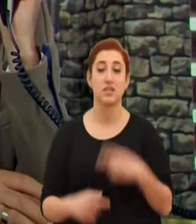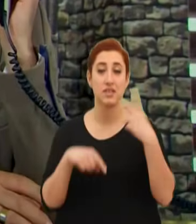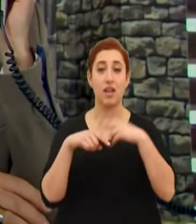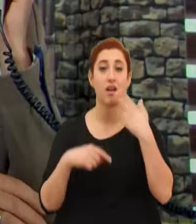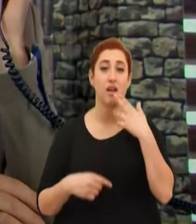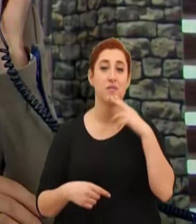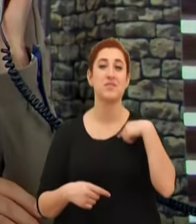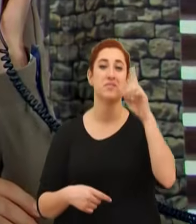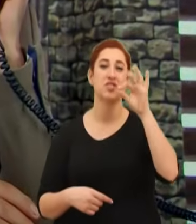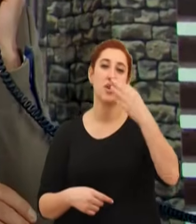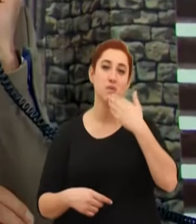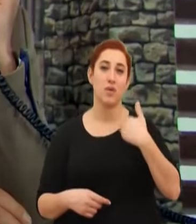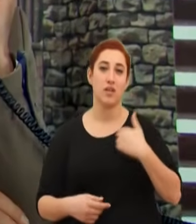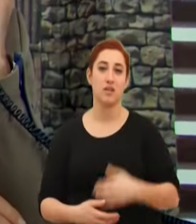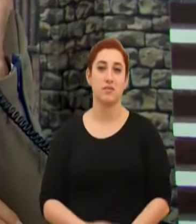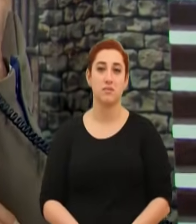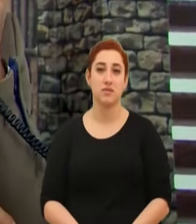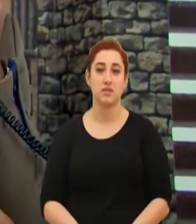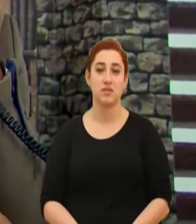Zehra Hanım, bize bir çay söyler misin?